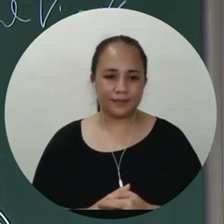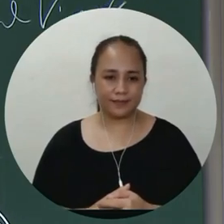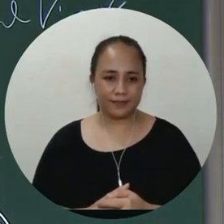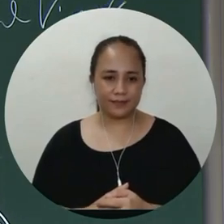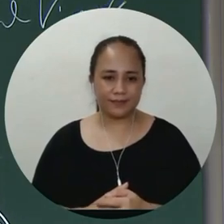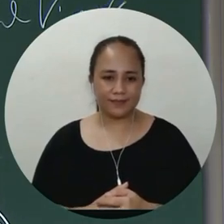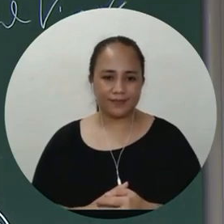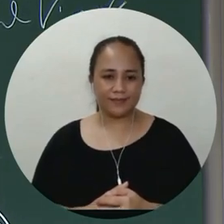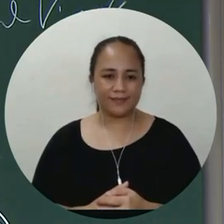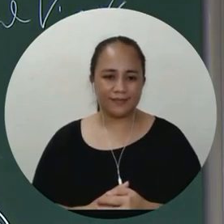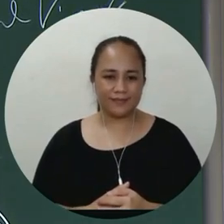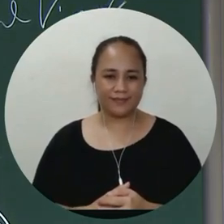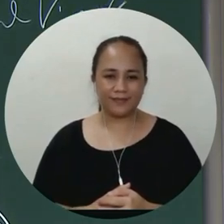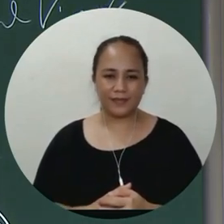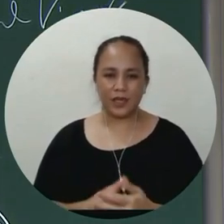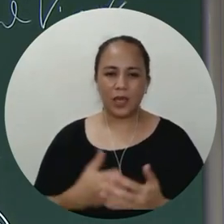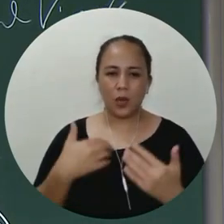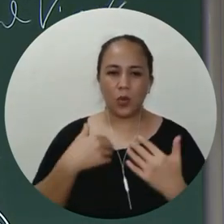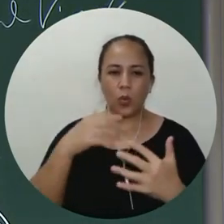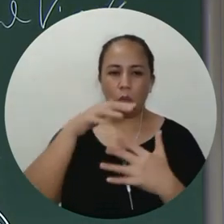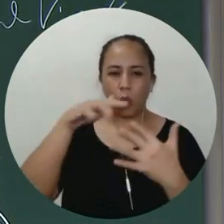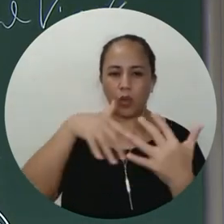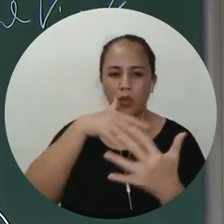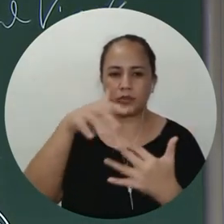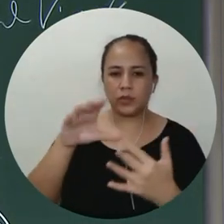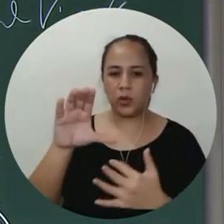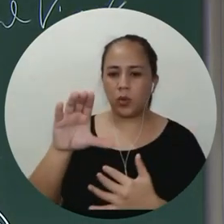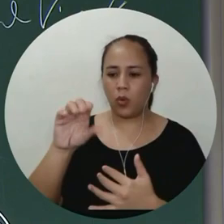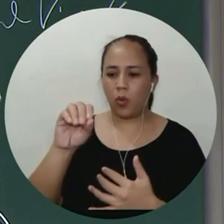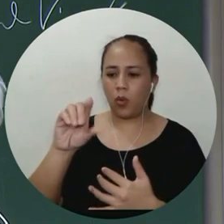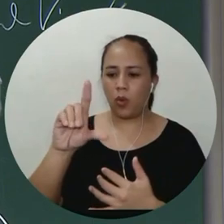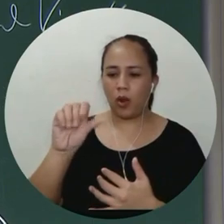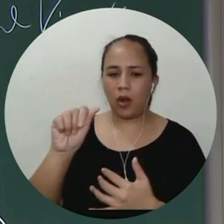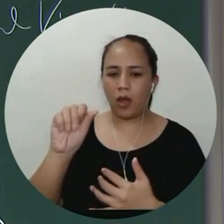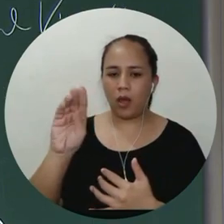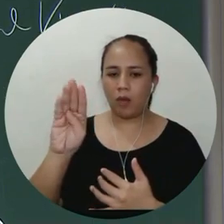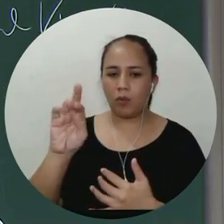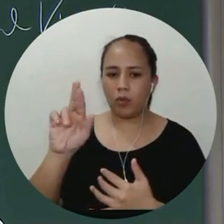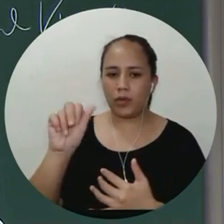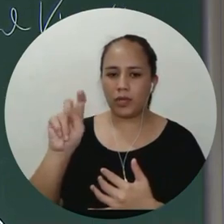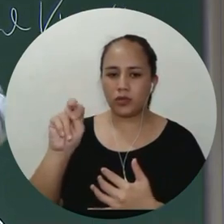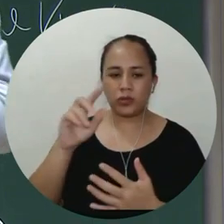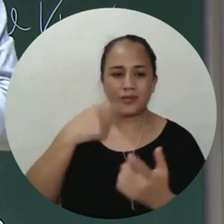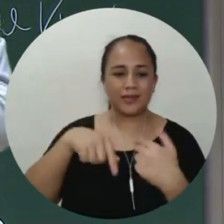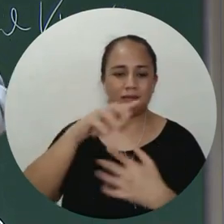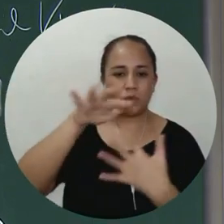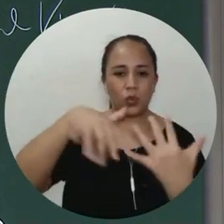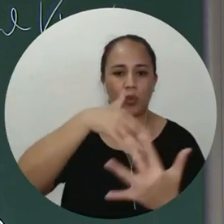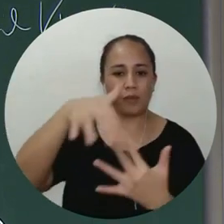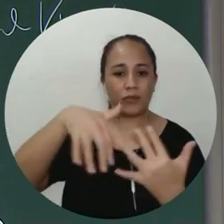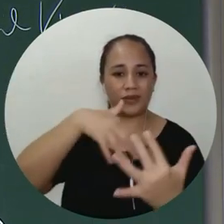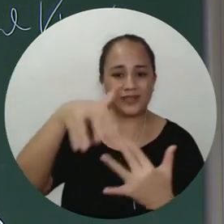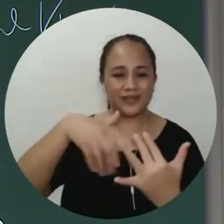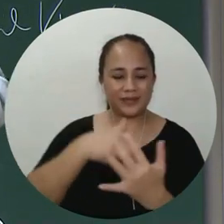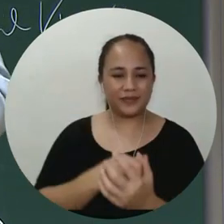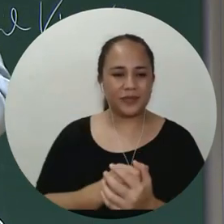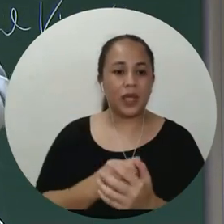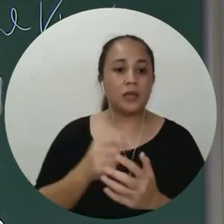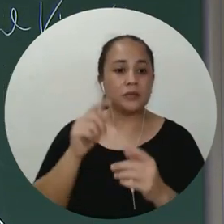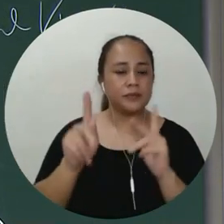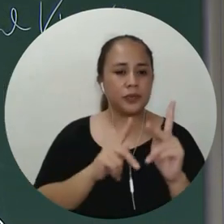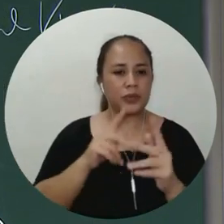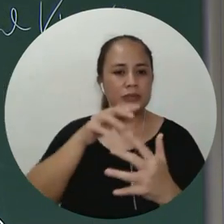콜라보레이션이란 말이 있습니다. There is a word called collaboration. 콜라보라죠. 콜라보 이런 말하죠. So some people say